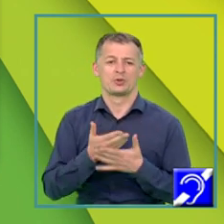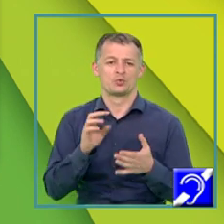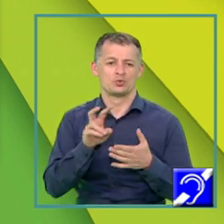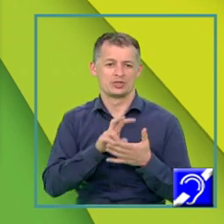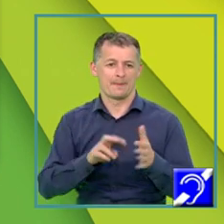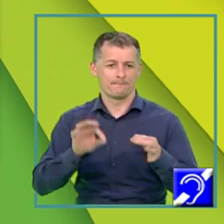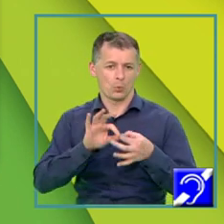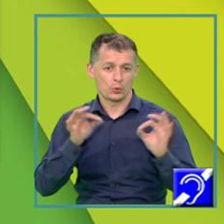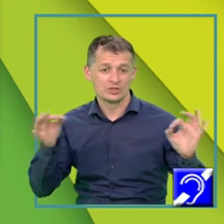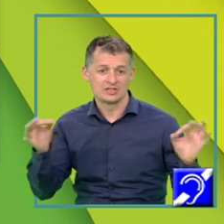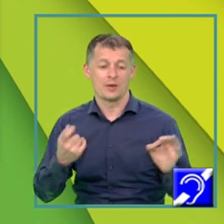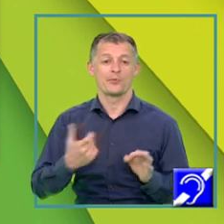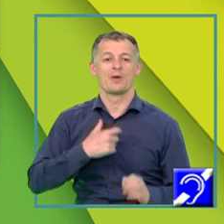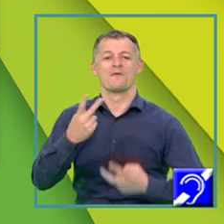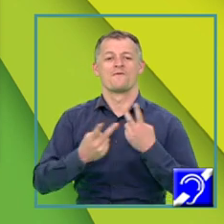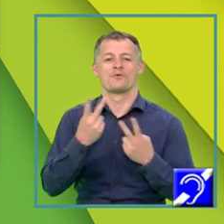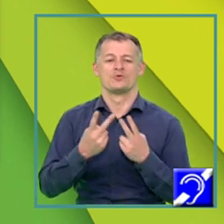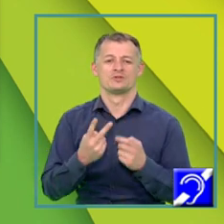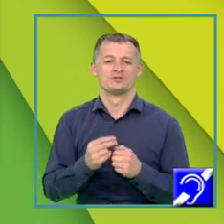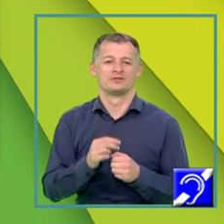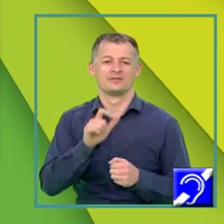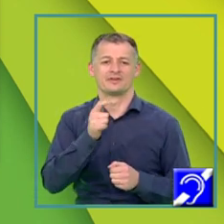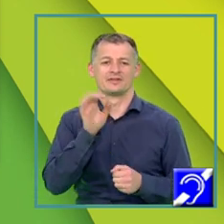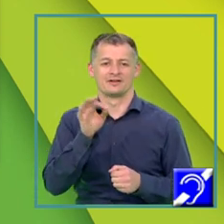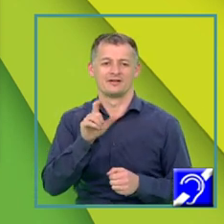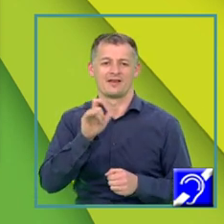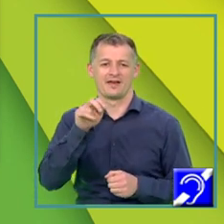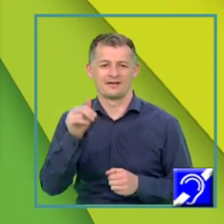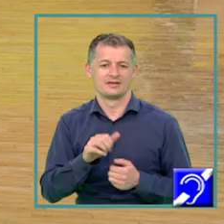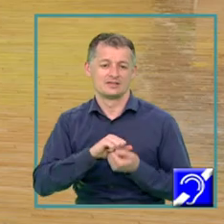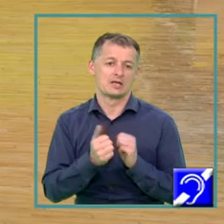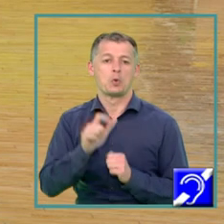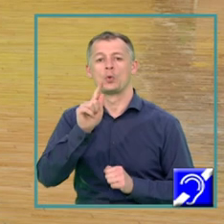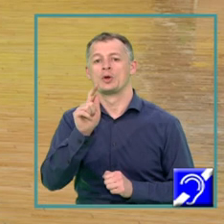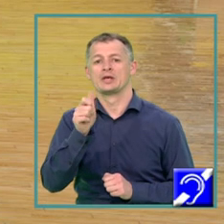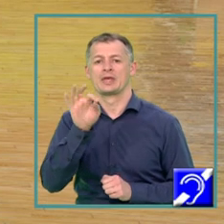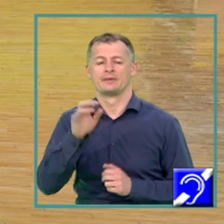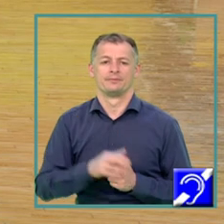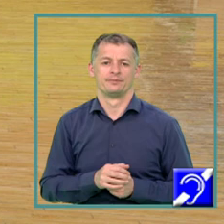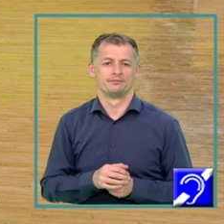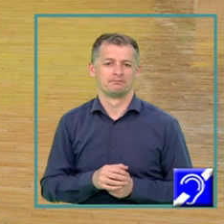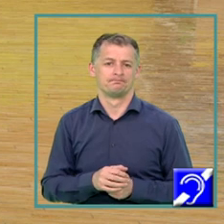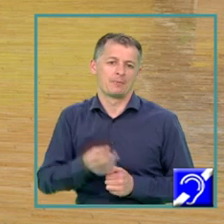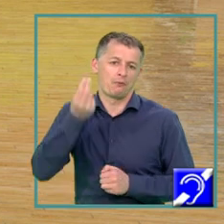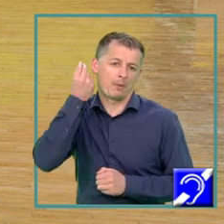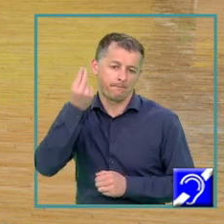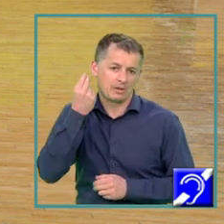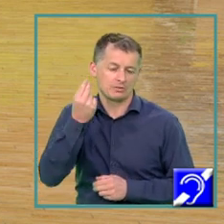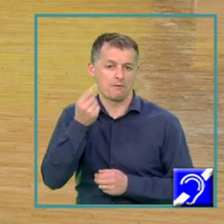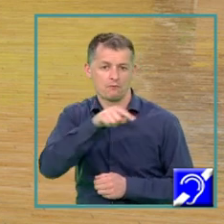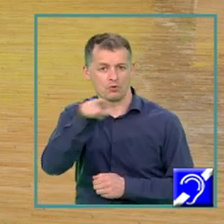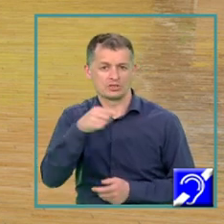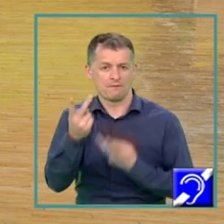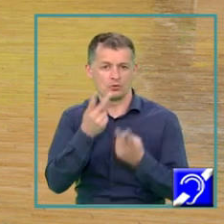propoziții putem folosi Metodele getline sau Get vă recomand să folosiți